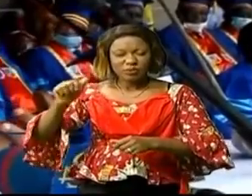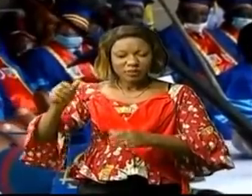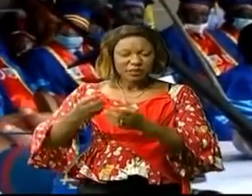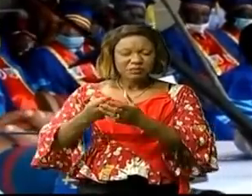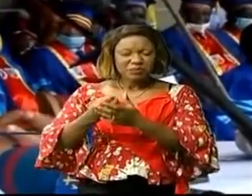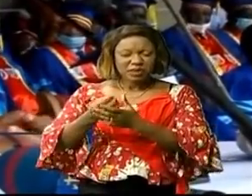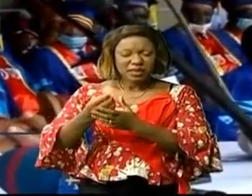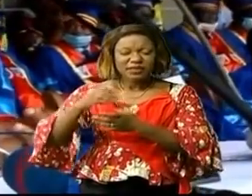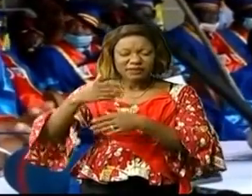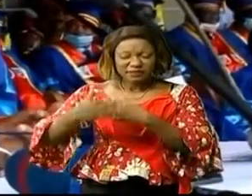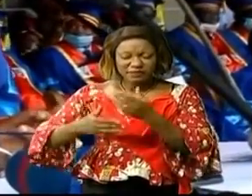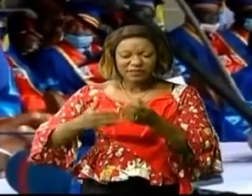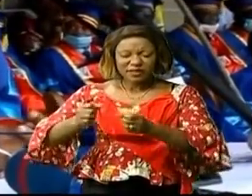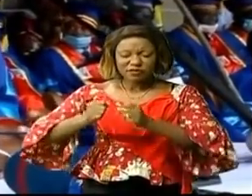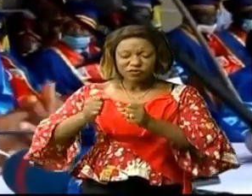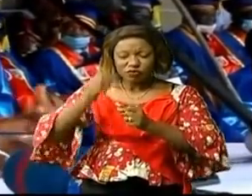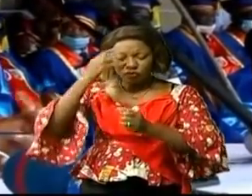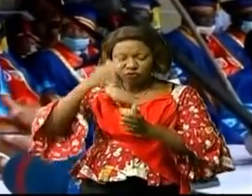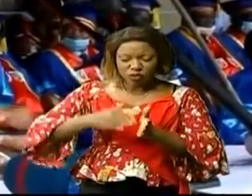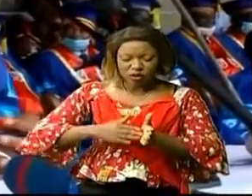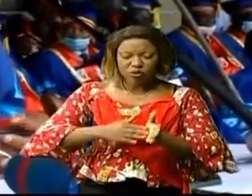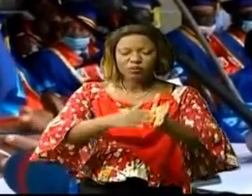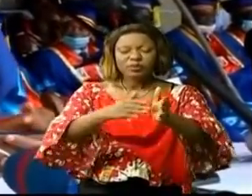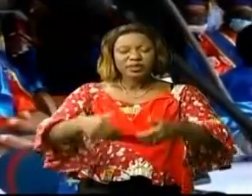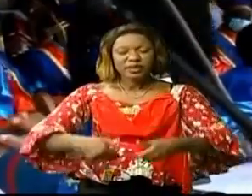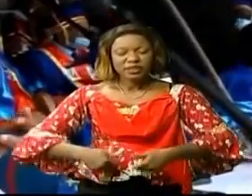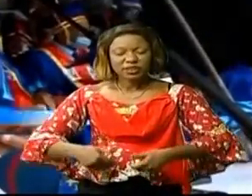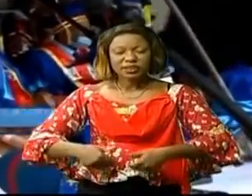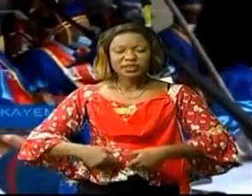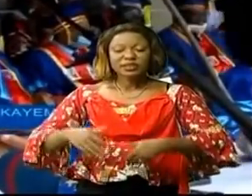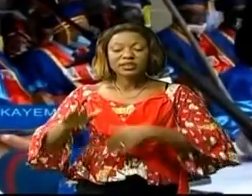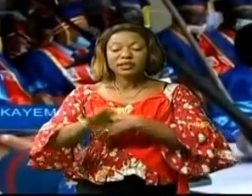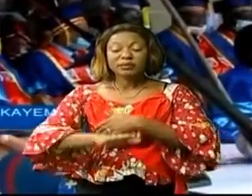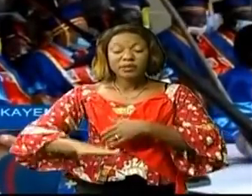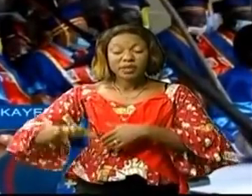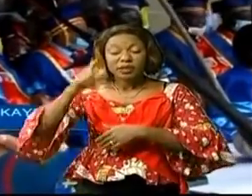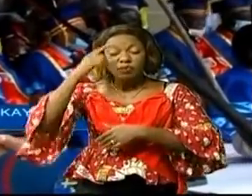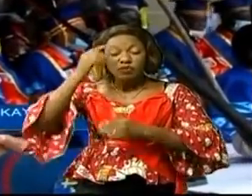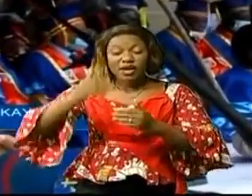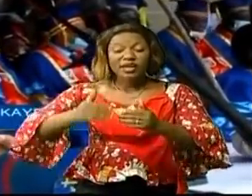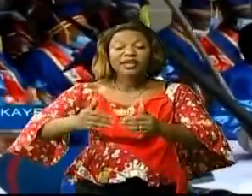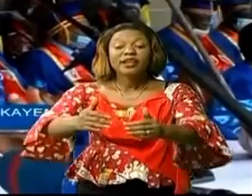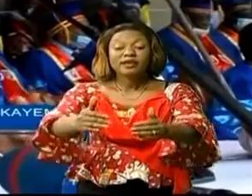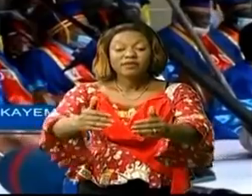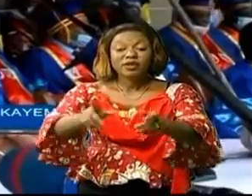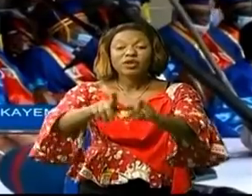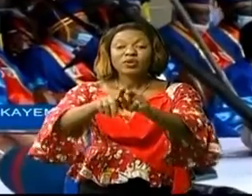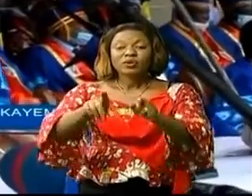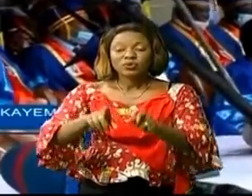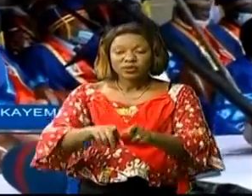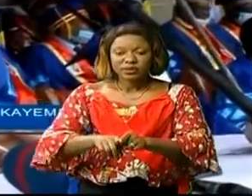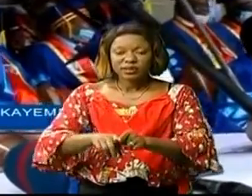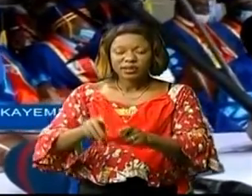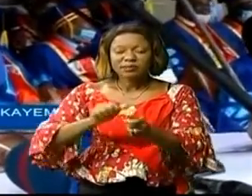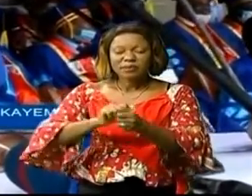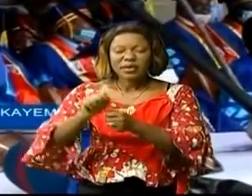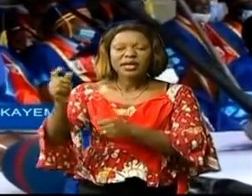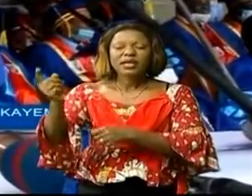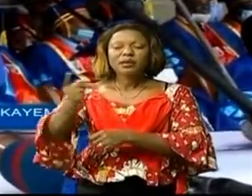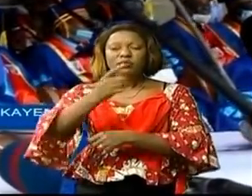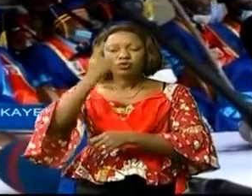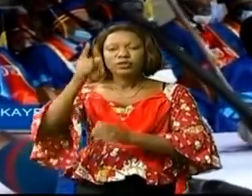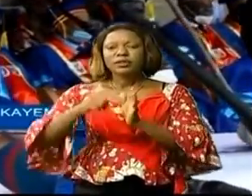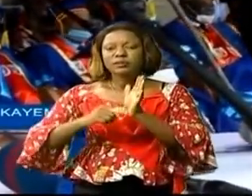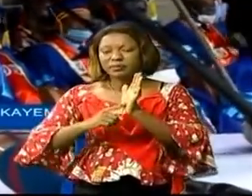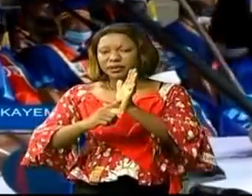accompagner la jeunesse du pays à aller de l'avant, à montrer ce qu'elle a dans les tripes. À travers le monde, il